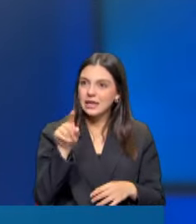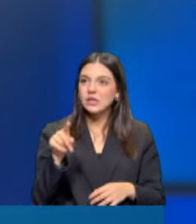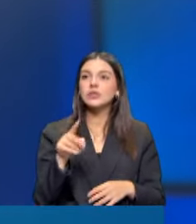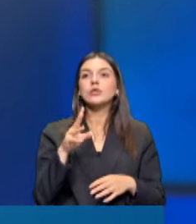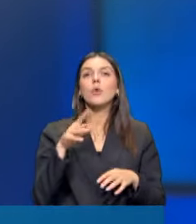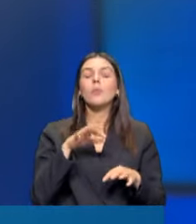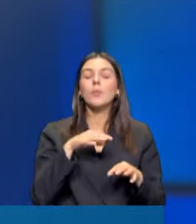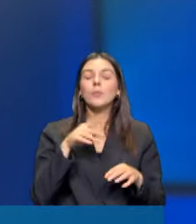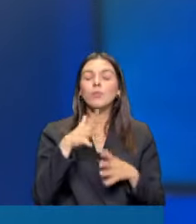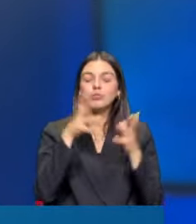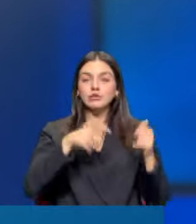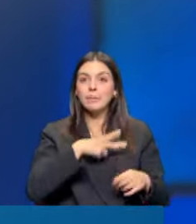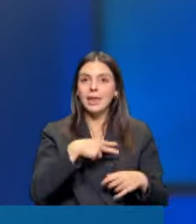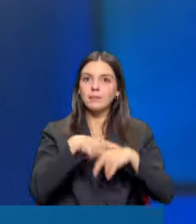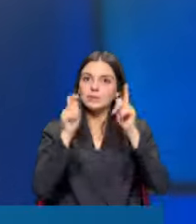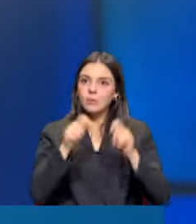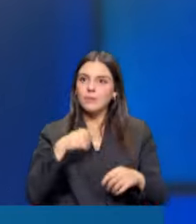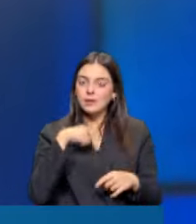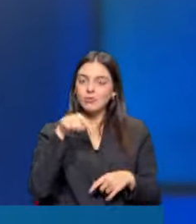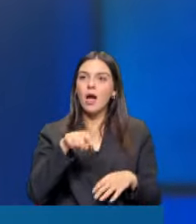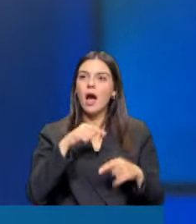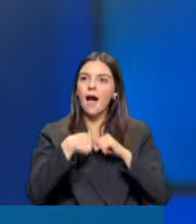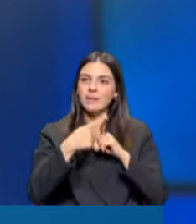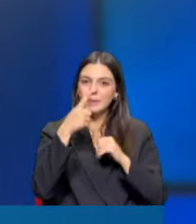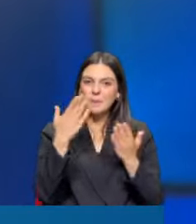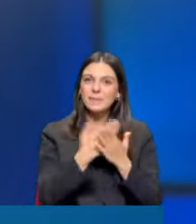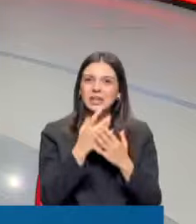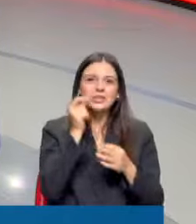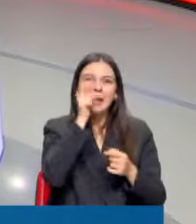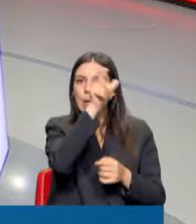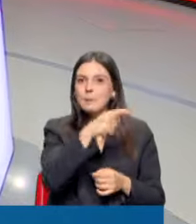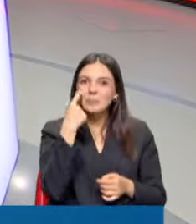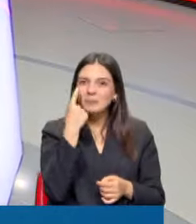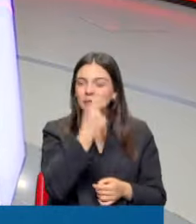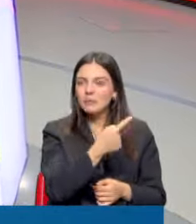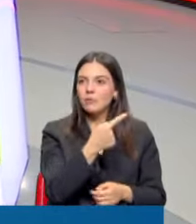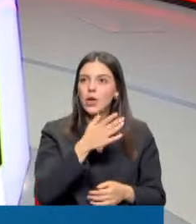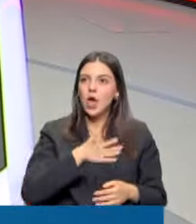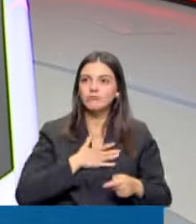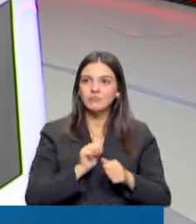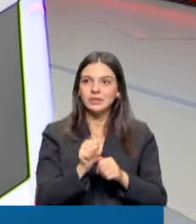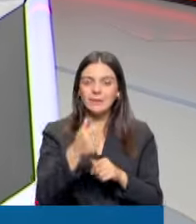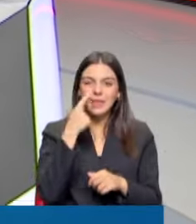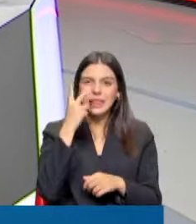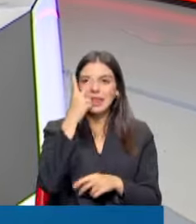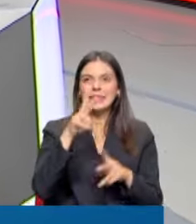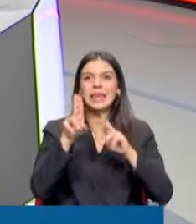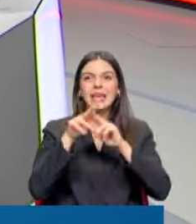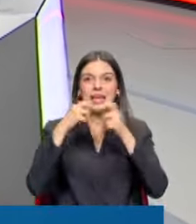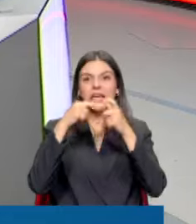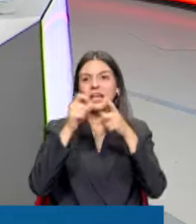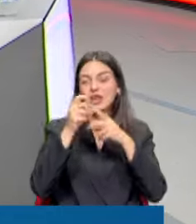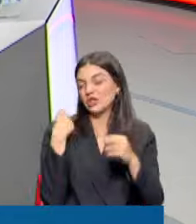hayata geçiriyor. Biz de bu hafta bir bağışçımızla birlikte önümüzdeki süreçte iki kreşi hayata geçirmiş